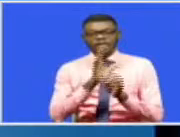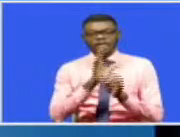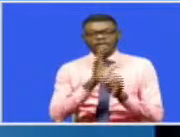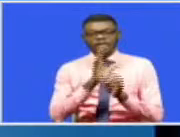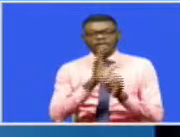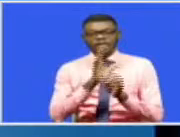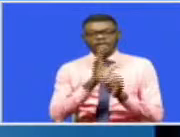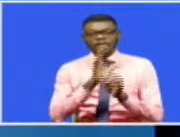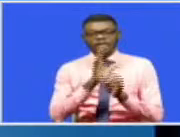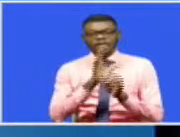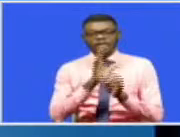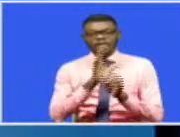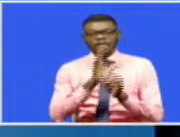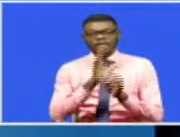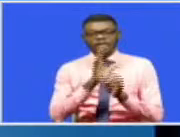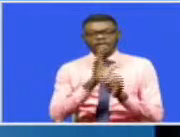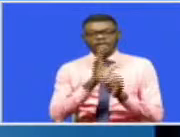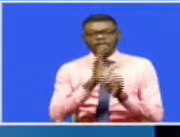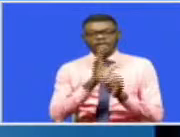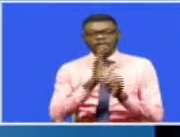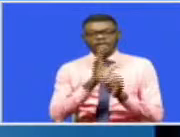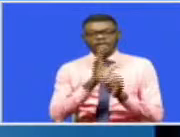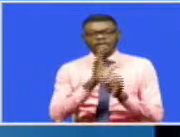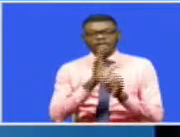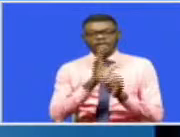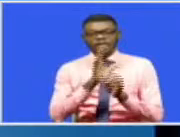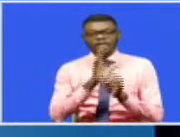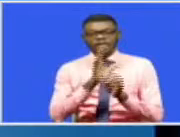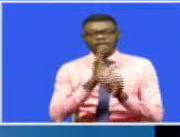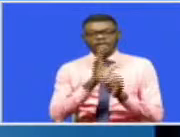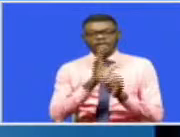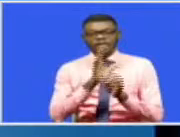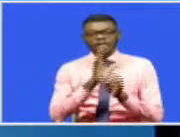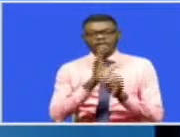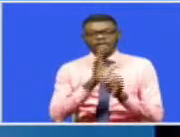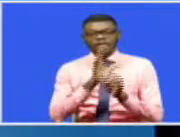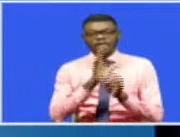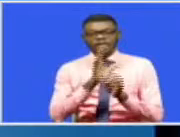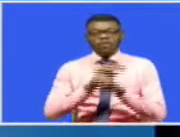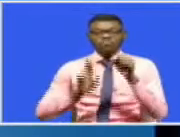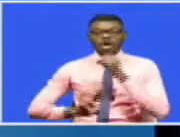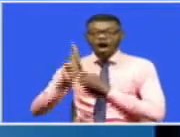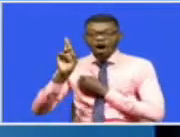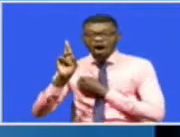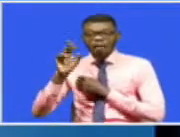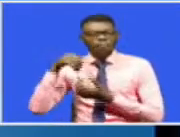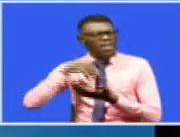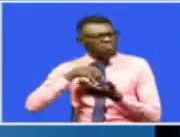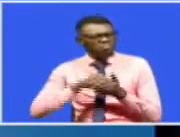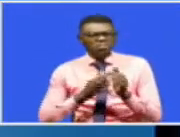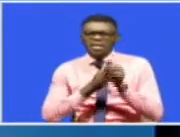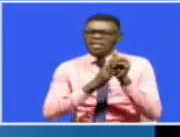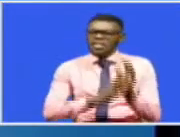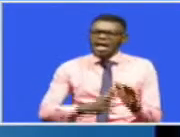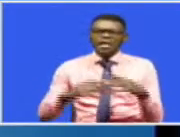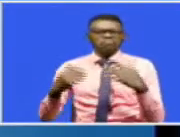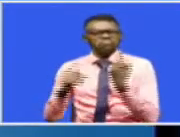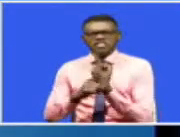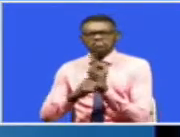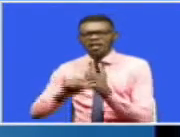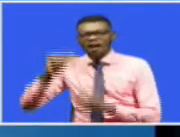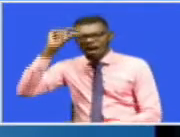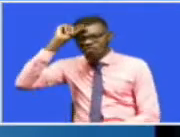Shukran sana George Maringa kwa taarifa hiyo. Kwenye tanzia mtazamaji ni kwamba Rais Uhuru Kenyatta ni miongoni mwa viongozi wakuu